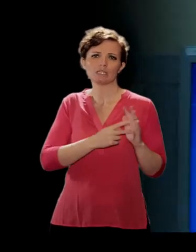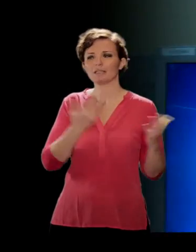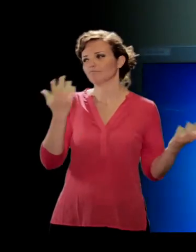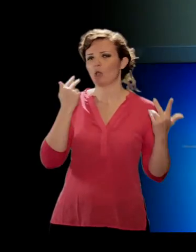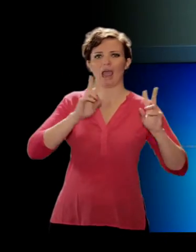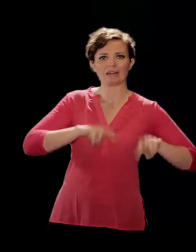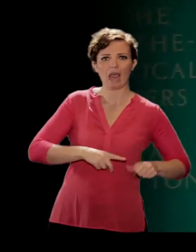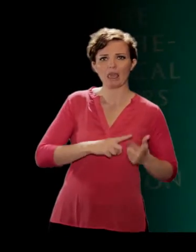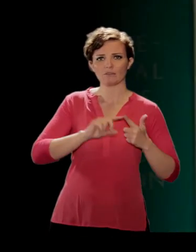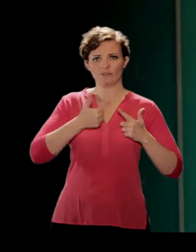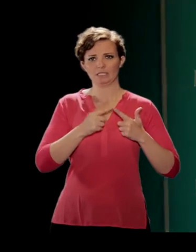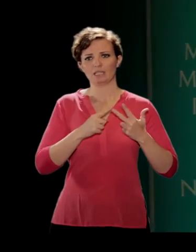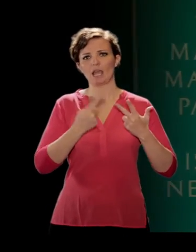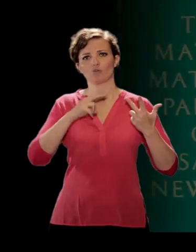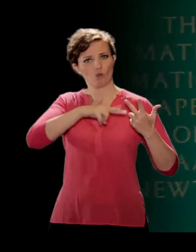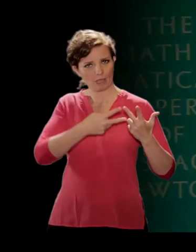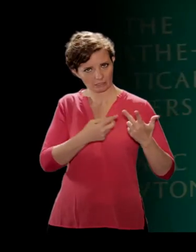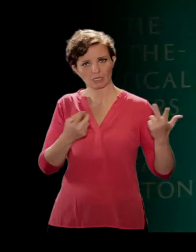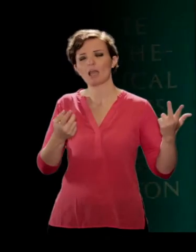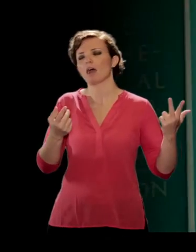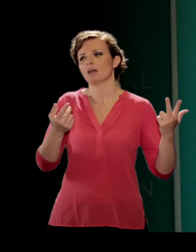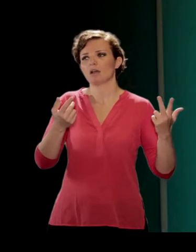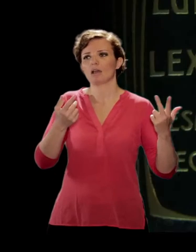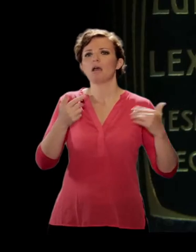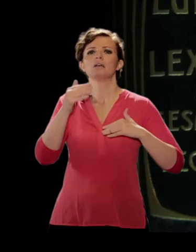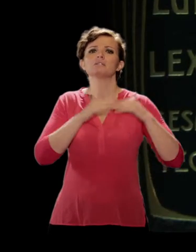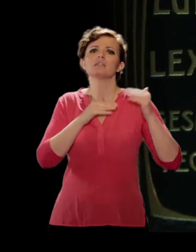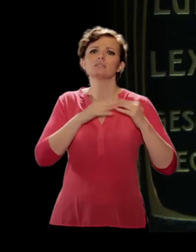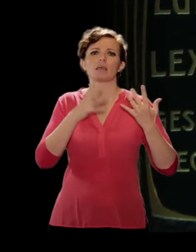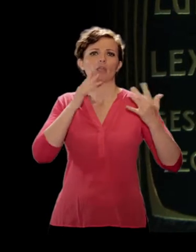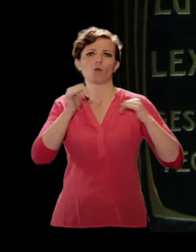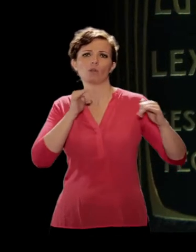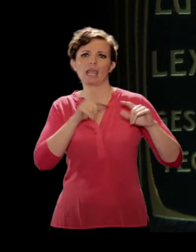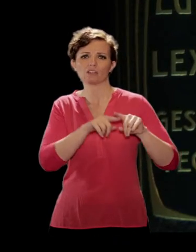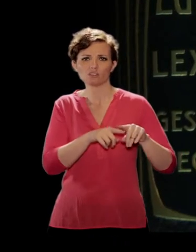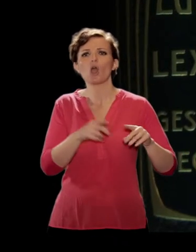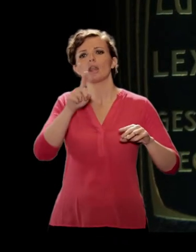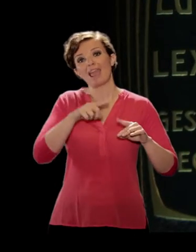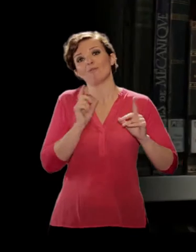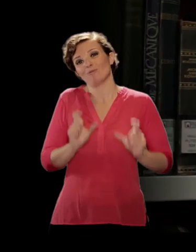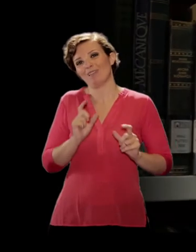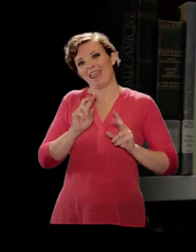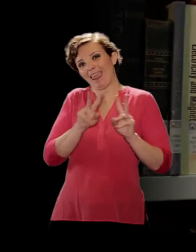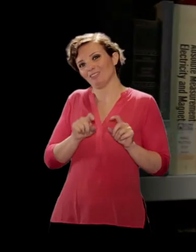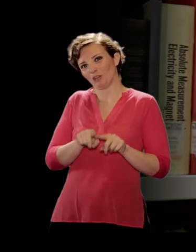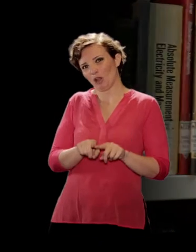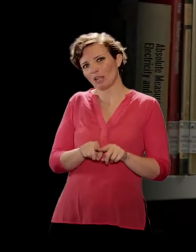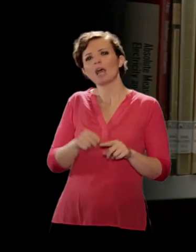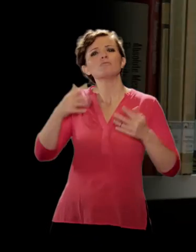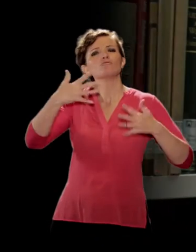come analisi, fisica, geometria, sistemi di telecomunicazione e anche dell'elettronica, ma già dal primo